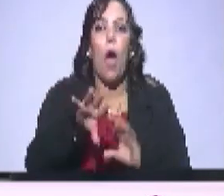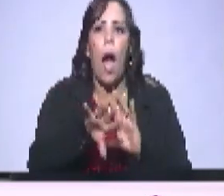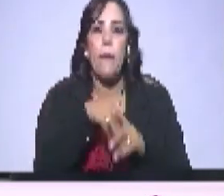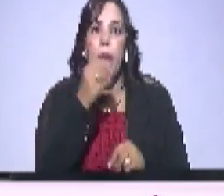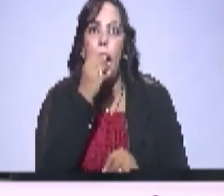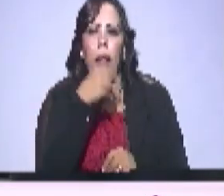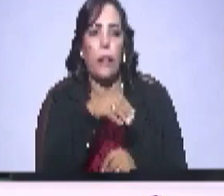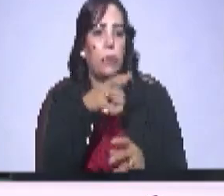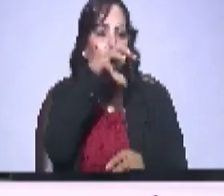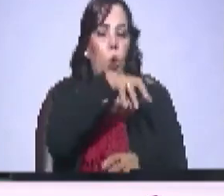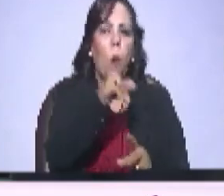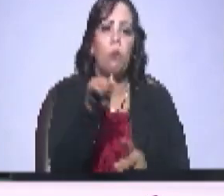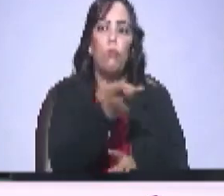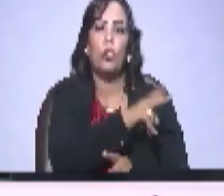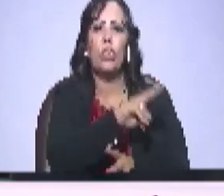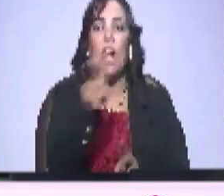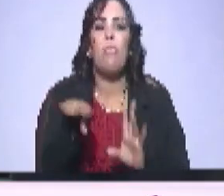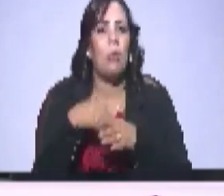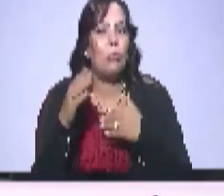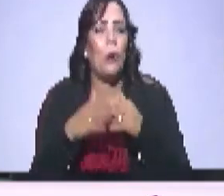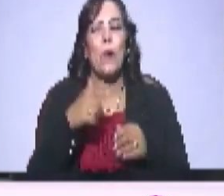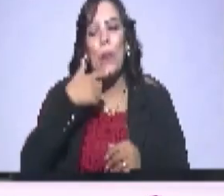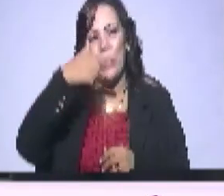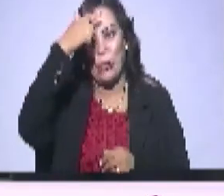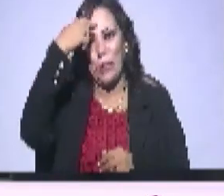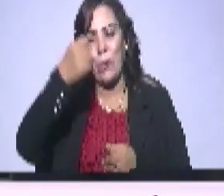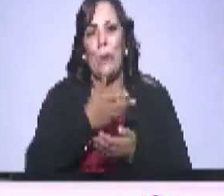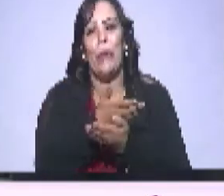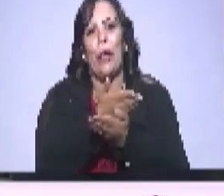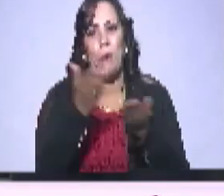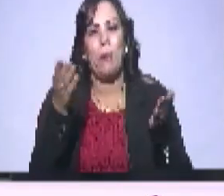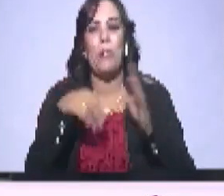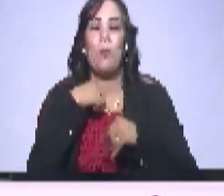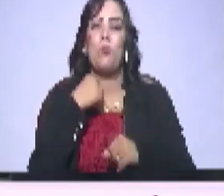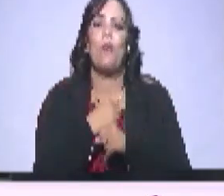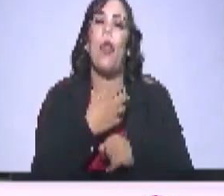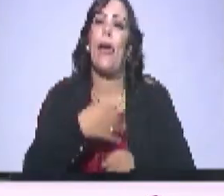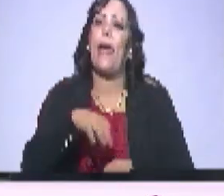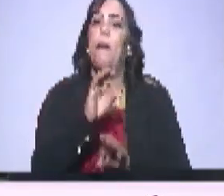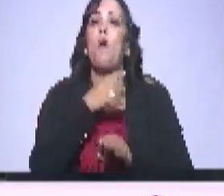الدوله دي وهكذا. فاحنا كل سنه وانتم طيبين، خلي شغلنا عام